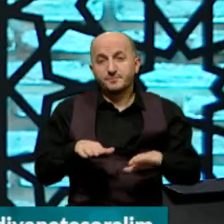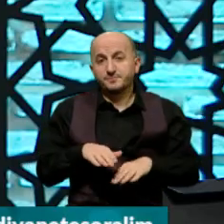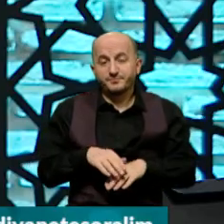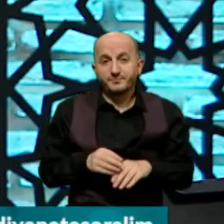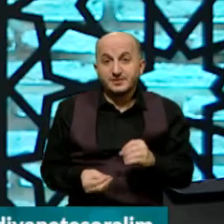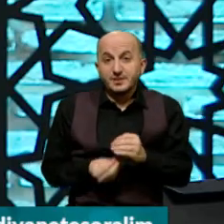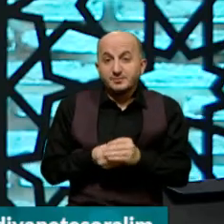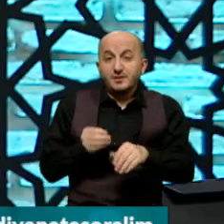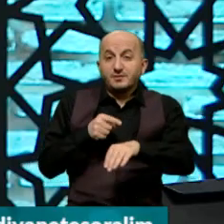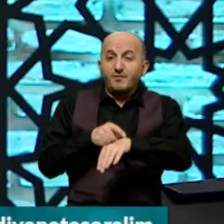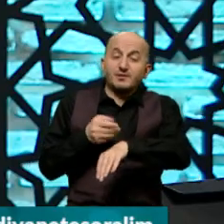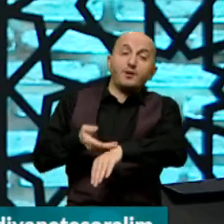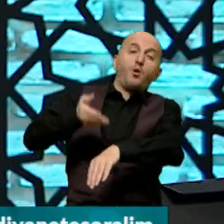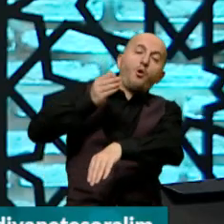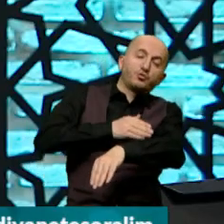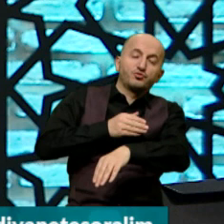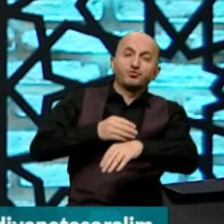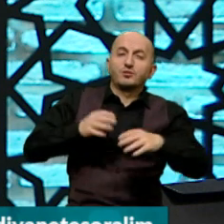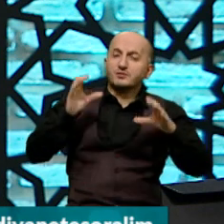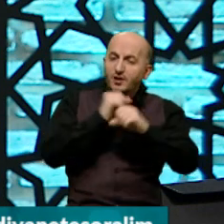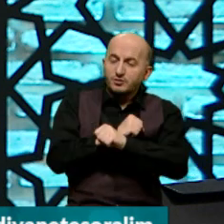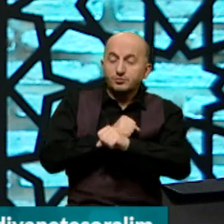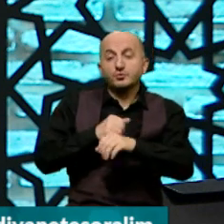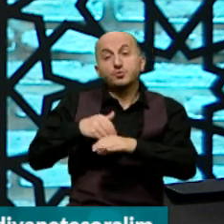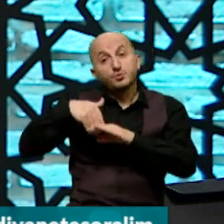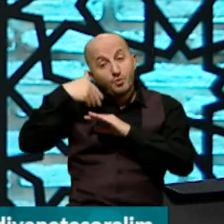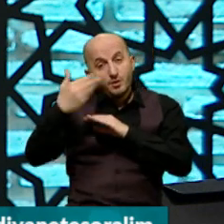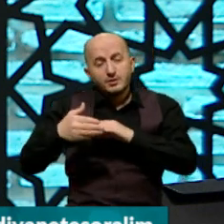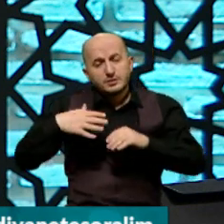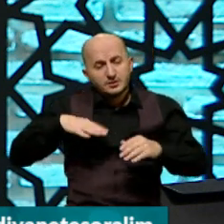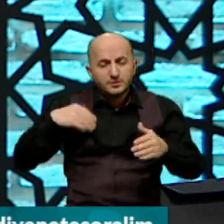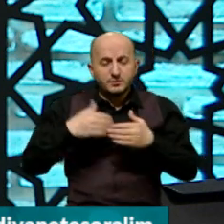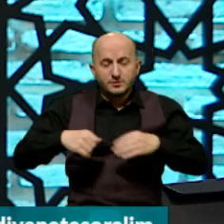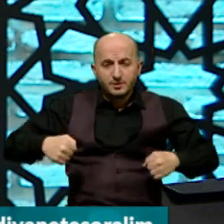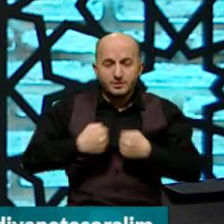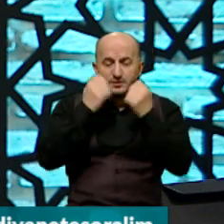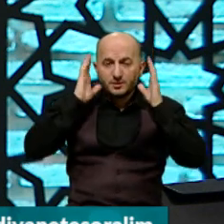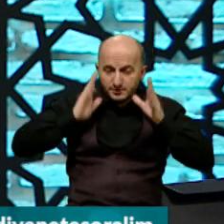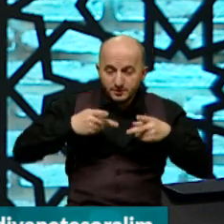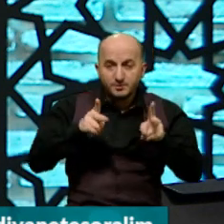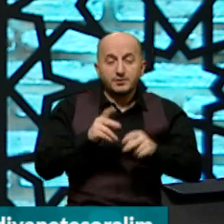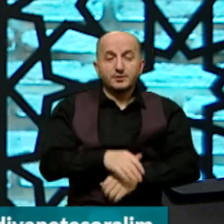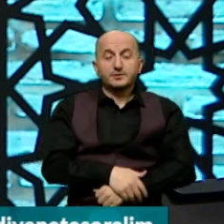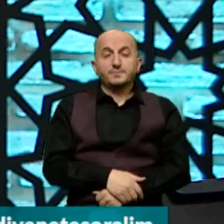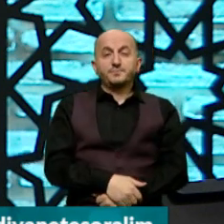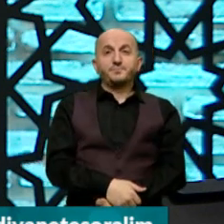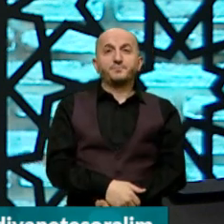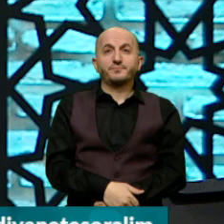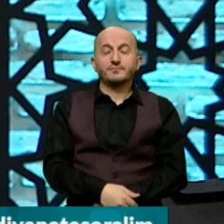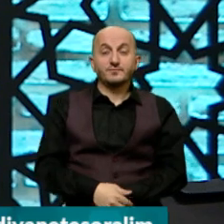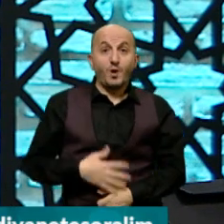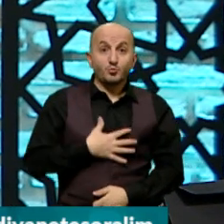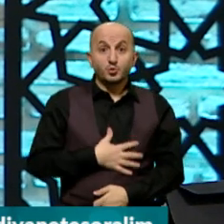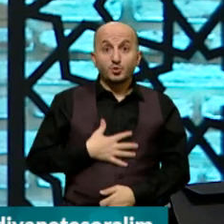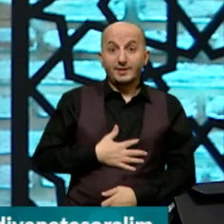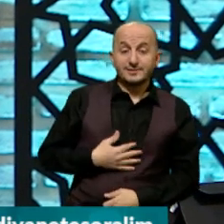evvel teheccüdümüzü kılacağız. Evet. Sonra da dilediğimiz kadar kaza namazı kılabiliriz. Evet. Peki hocam, teşekkür ederiz. Bursa'dan Sabira